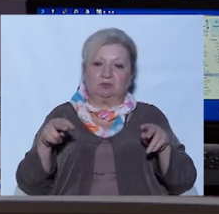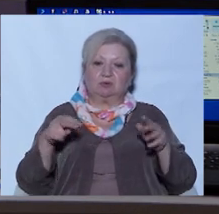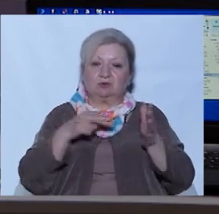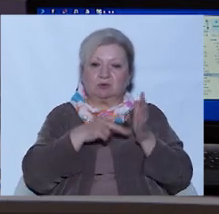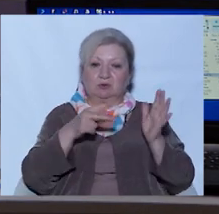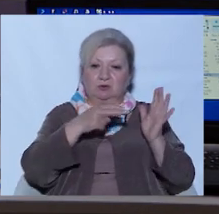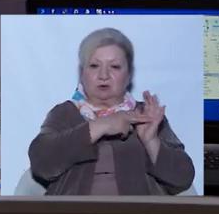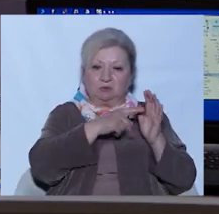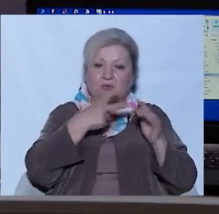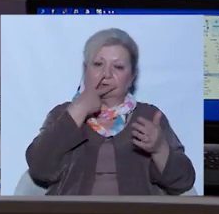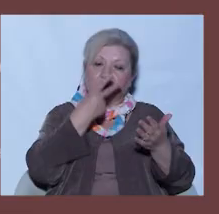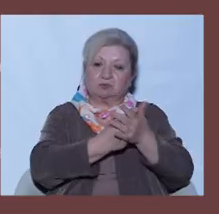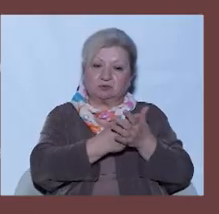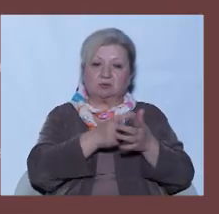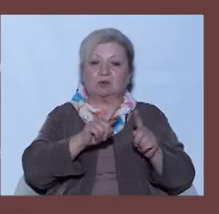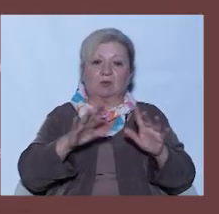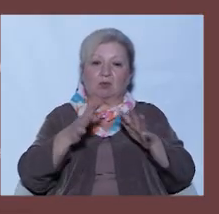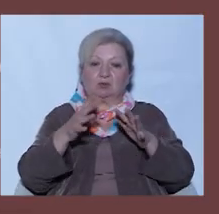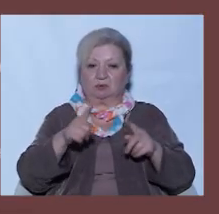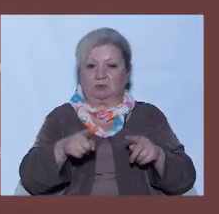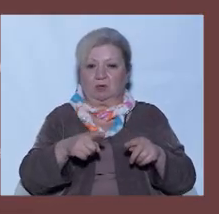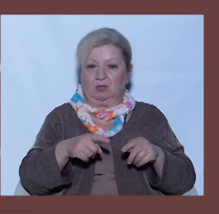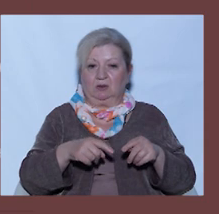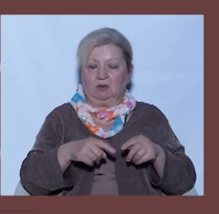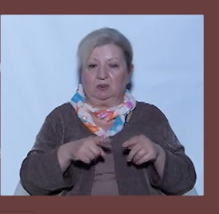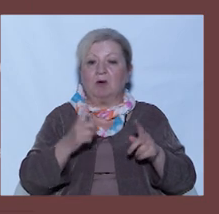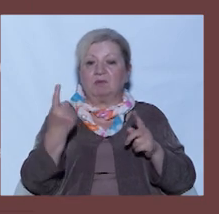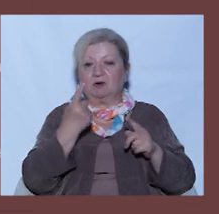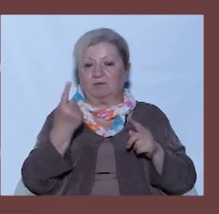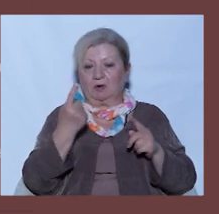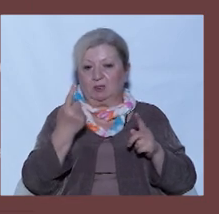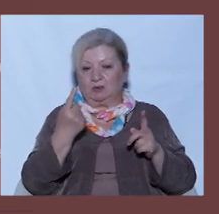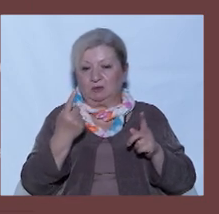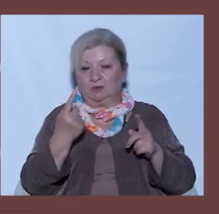ჩამრთველი და შევხედოთ შემდგომ რა მოხდება. პირველი,